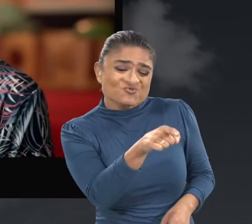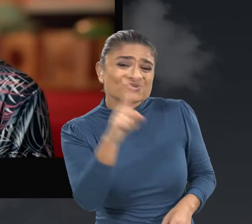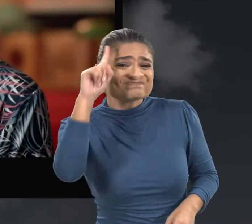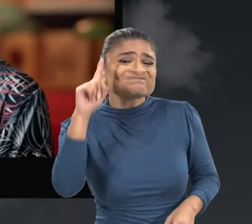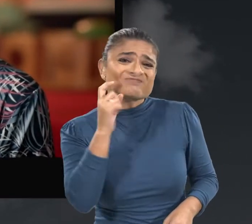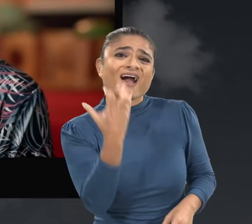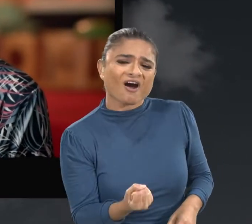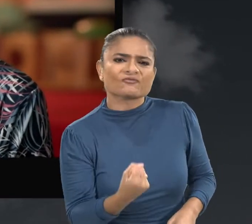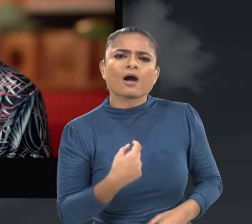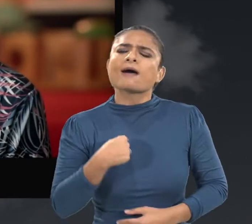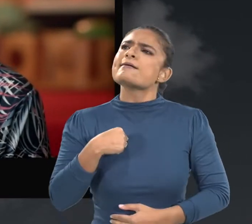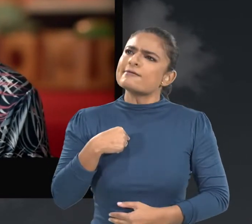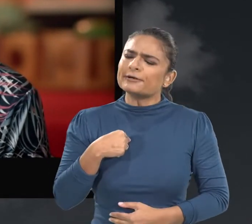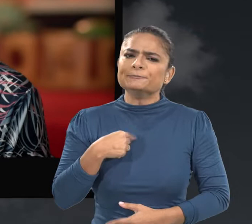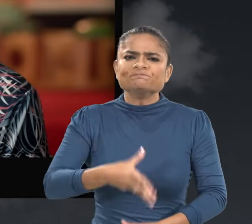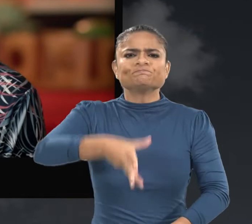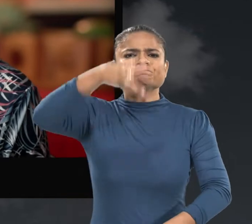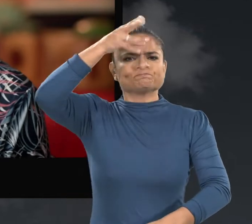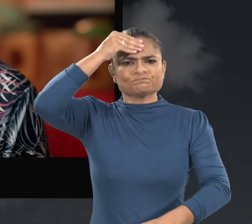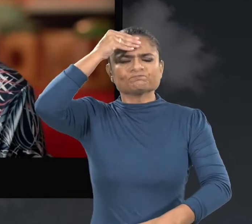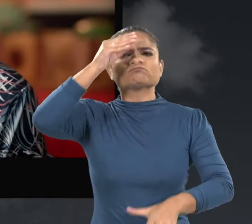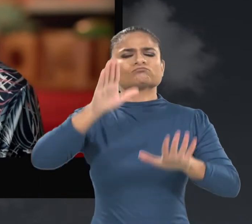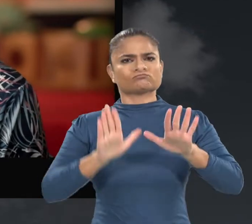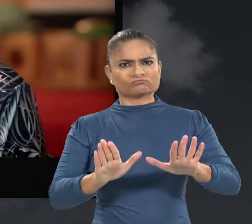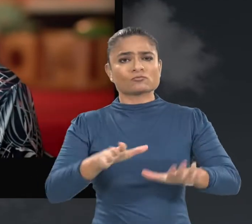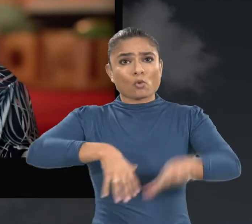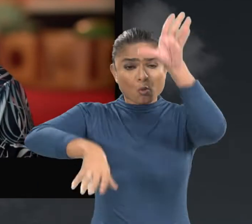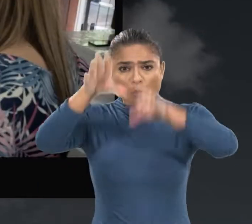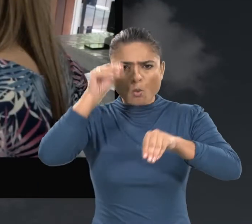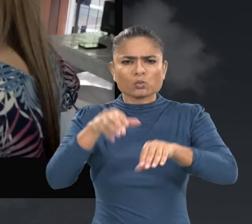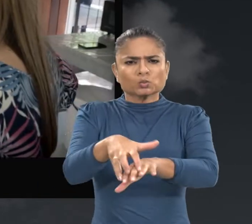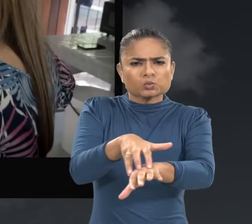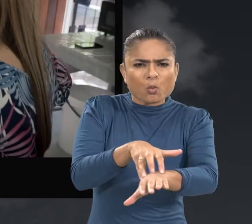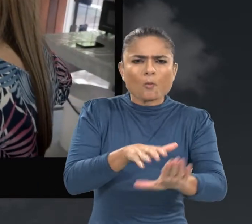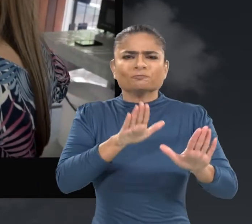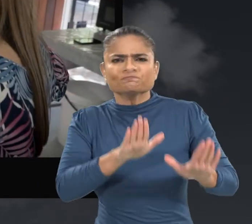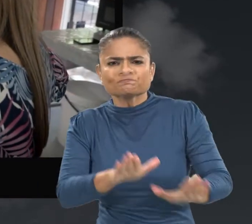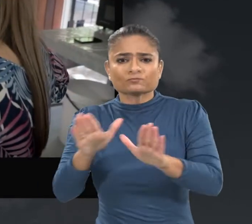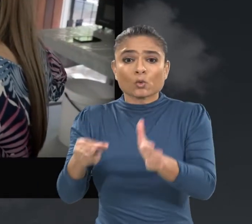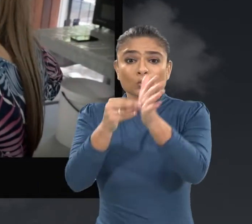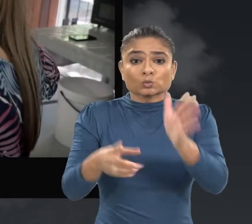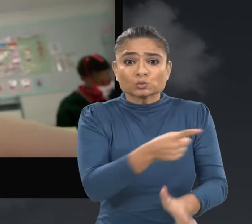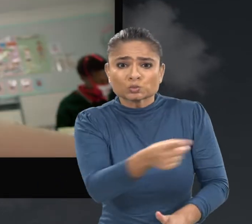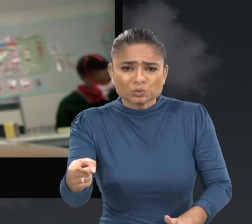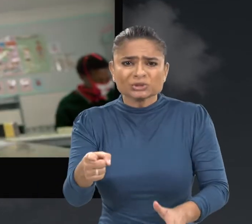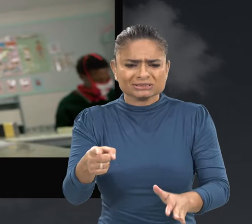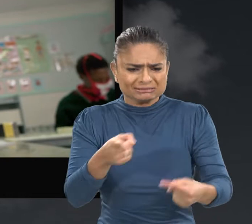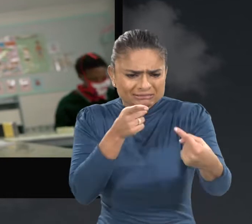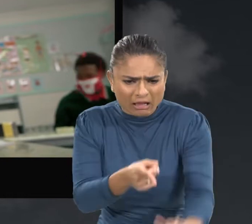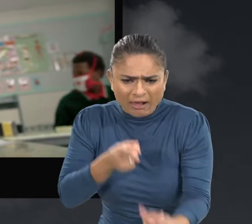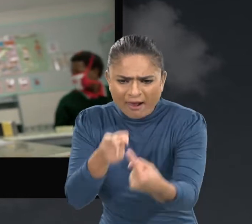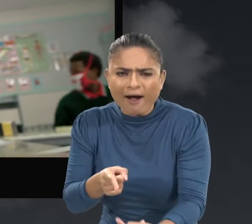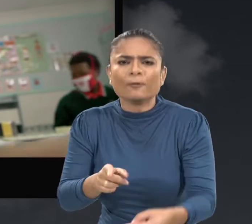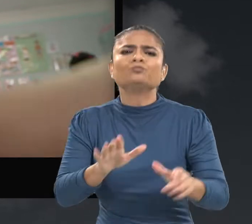'n persoon met Down syndroom is, dat ek bietjie stadiger leer soos ander kinders. En ek weet my kleintjies by die skool leer ook